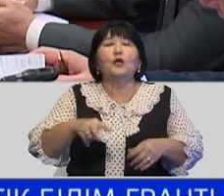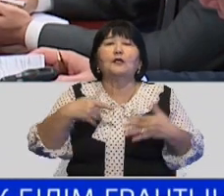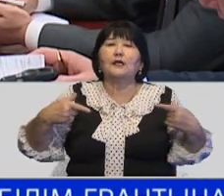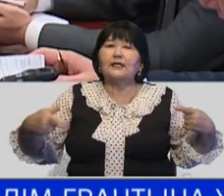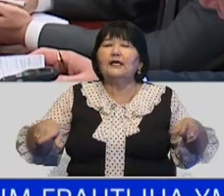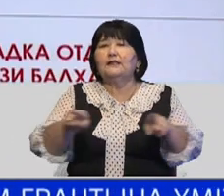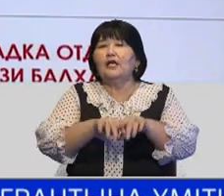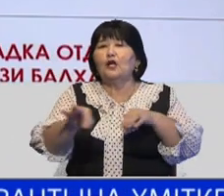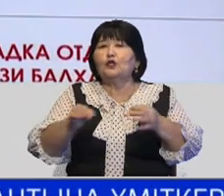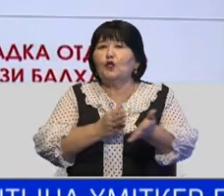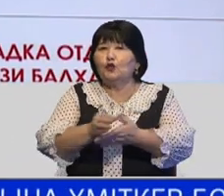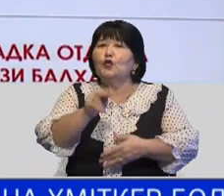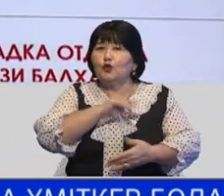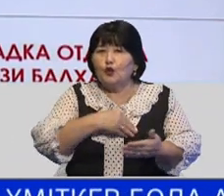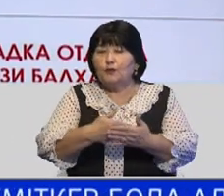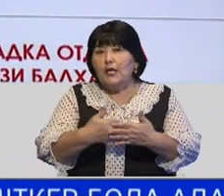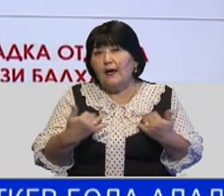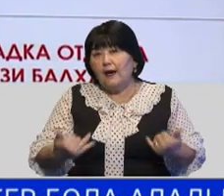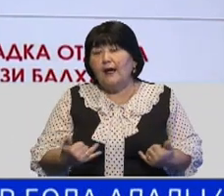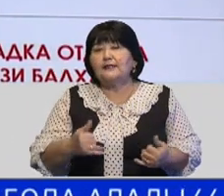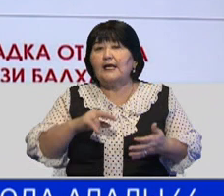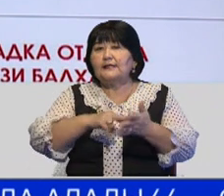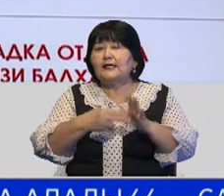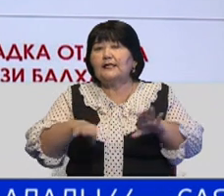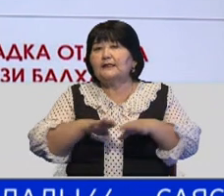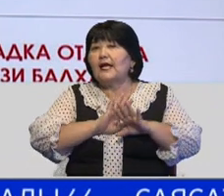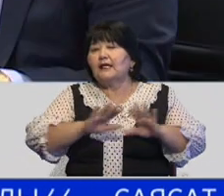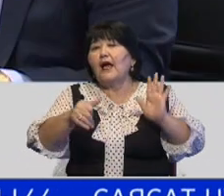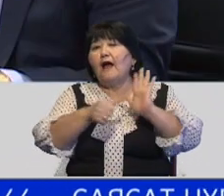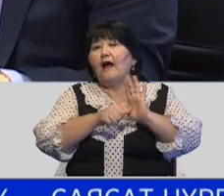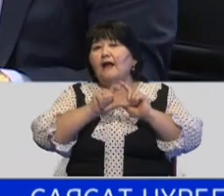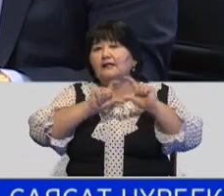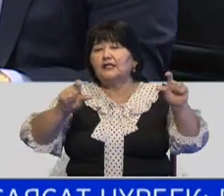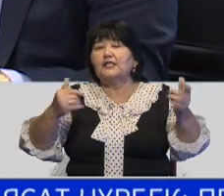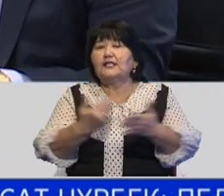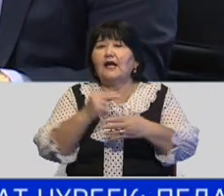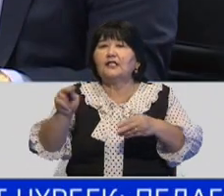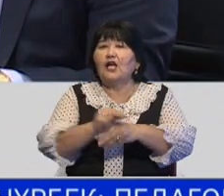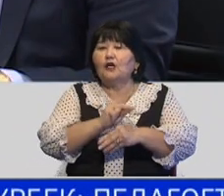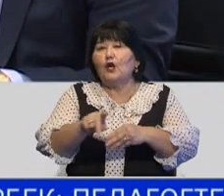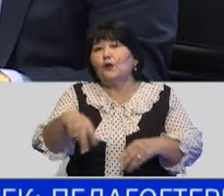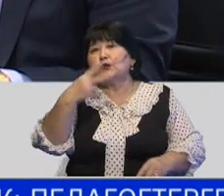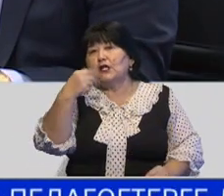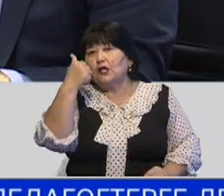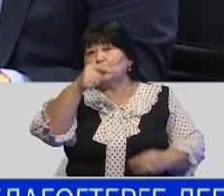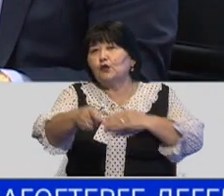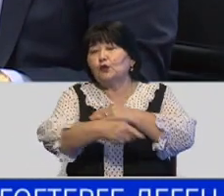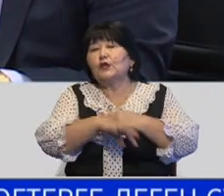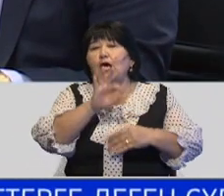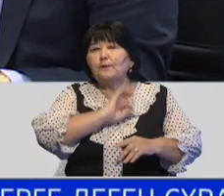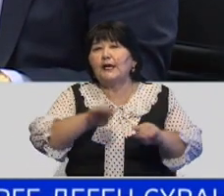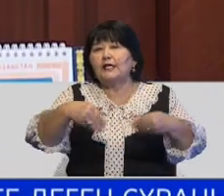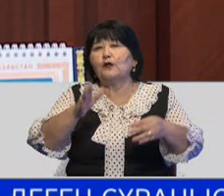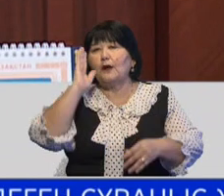Yandex карта жүйелері де жұмыс істеп тұр. Қазіргі таңда стандартқа сай келмейтін 6 кешен қайта жаңғыртылуда. Оның екеуі жыл соңына дейін